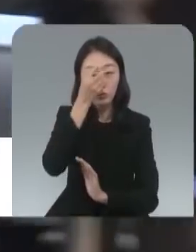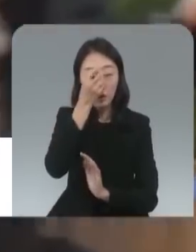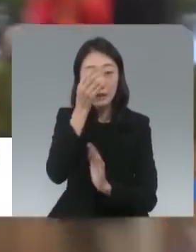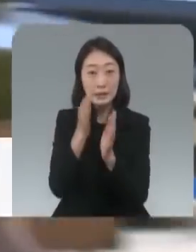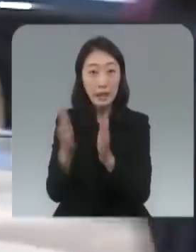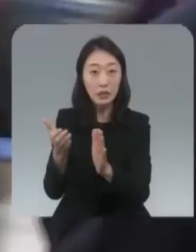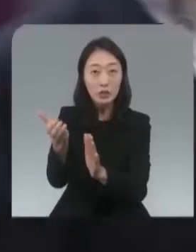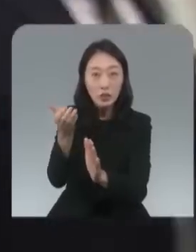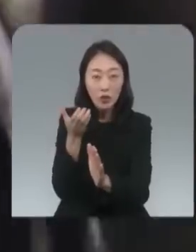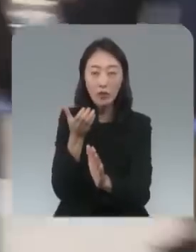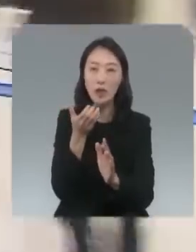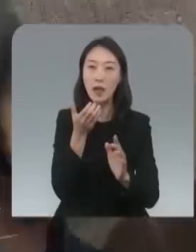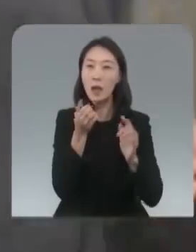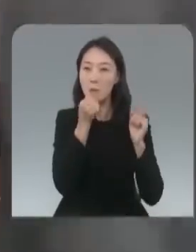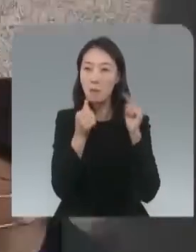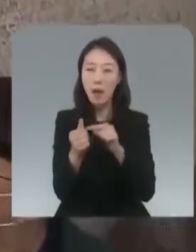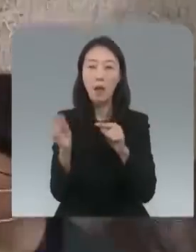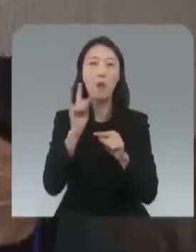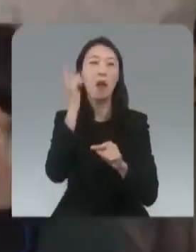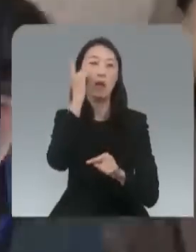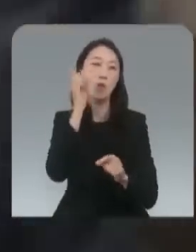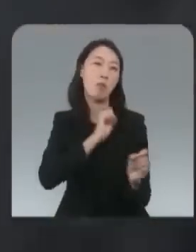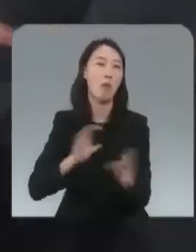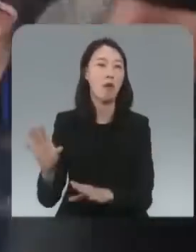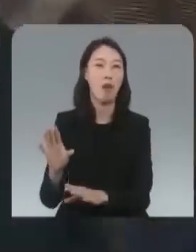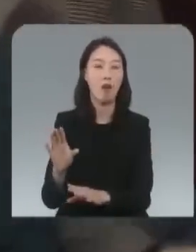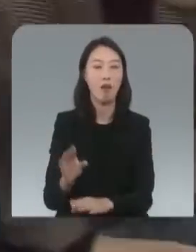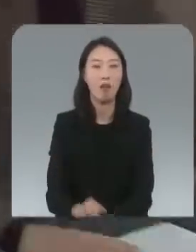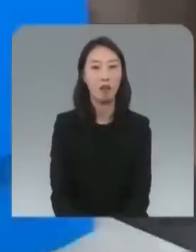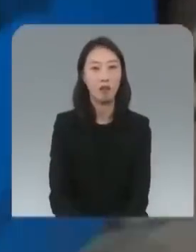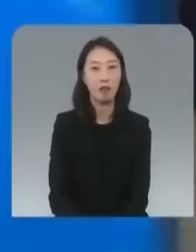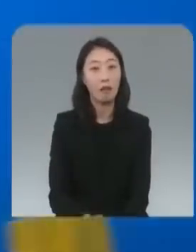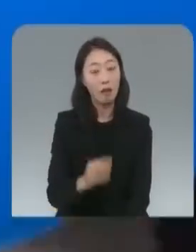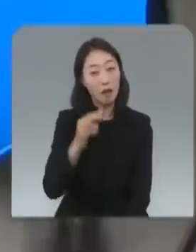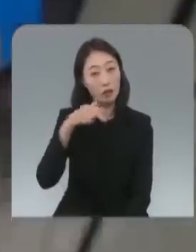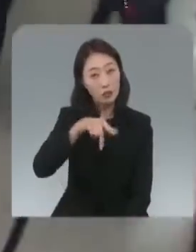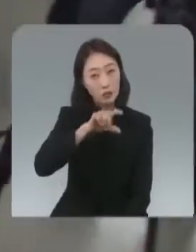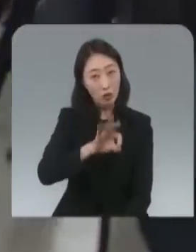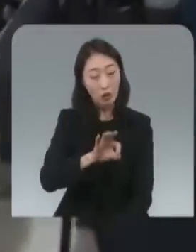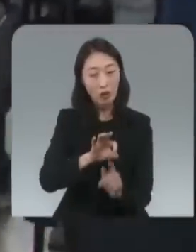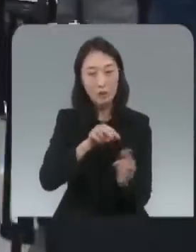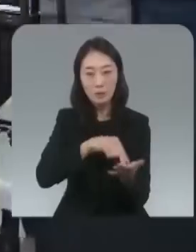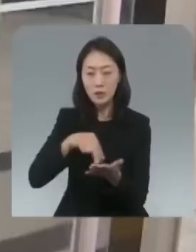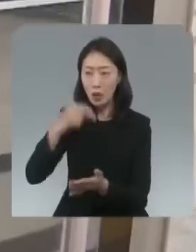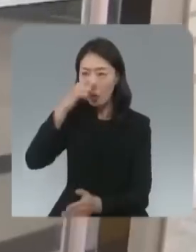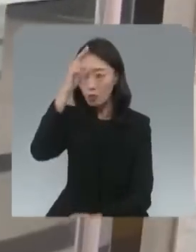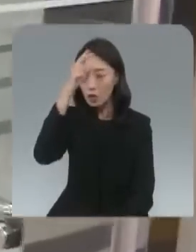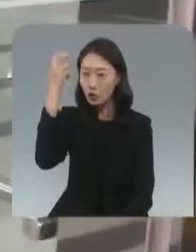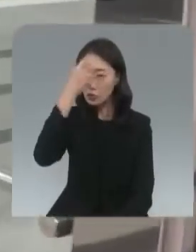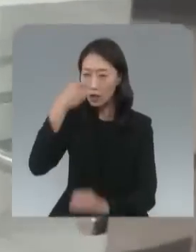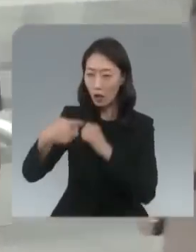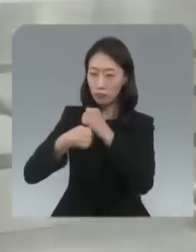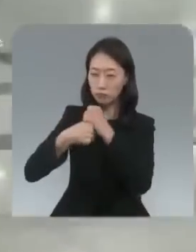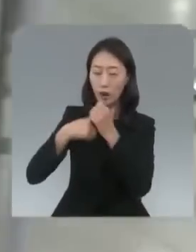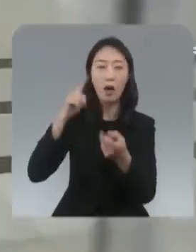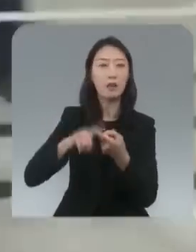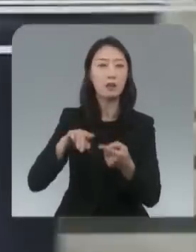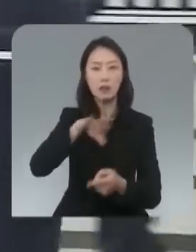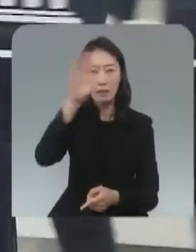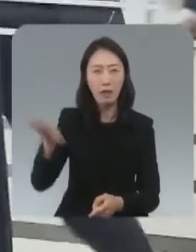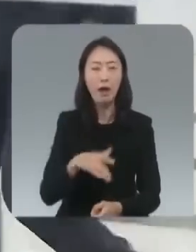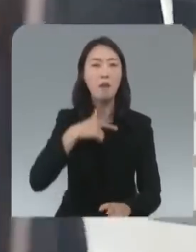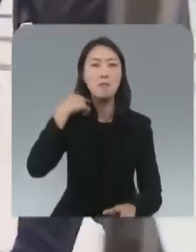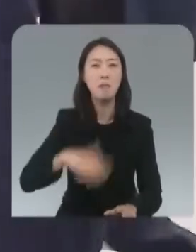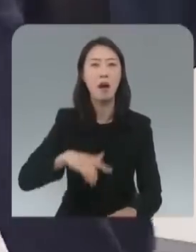지시한 혐의도 적용했습니다. 정 실장 측은 검찰 수사를 강하게 비판하며 대장동 일당의 허위 진술만을